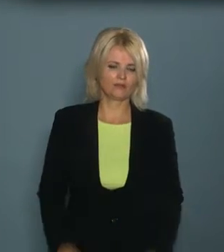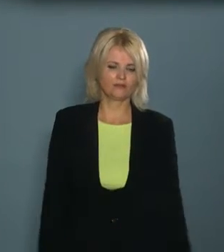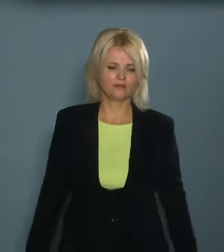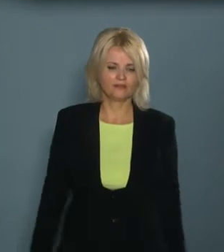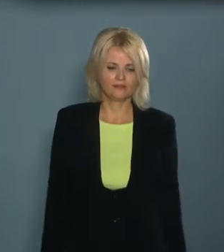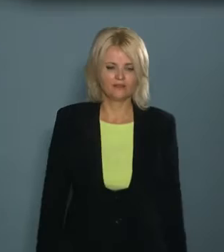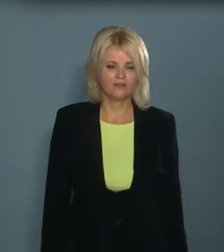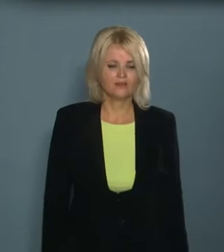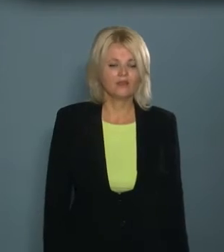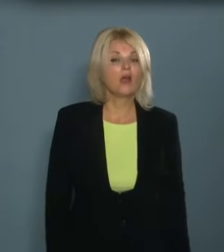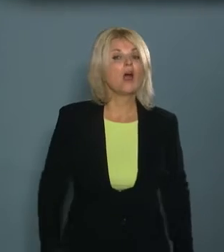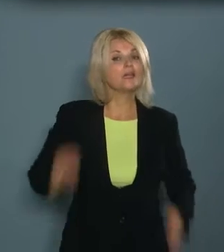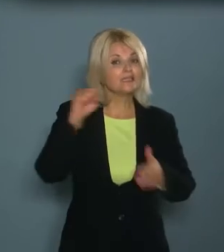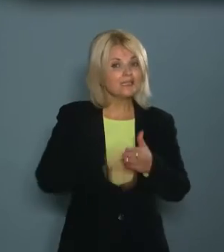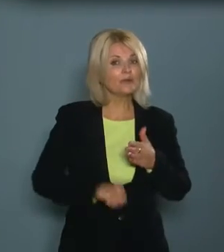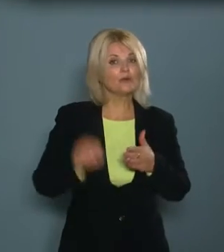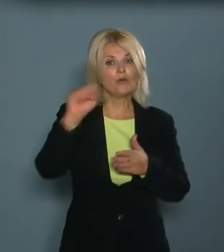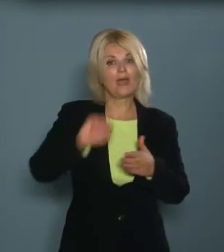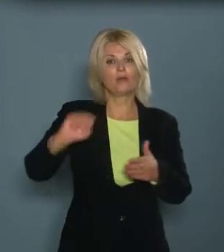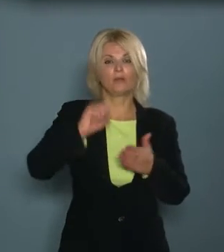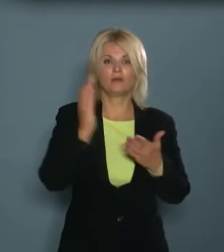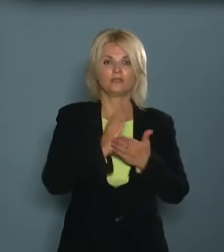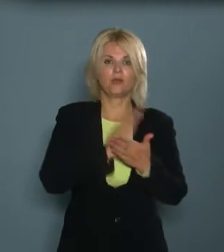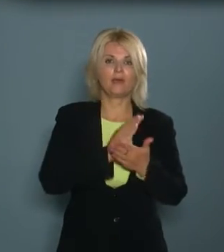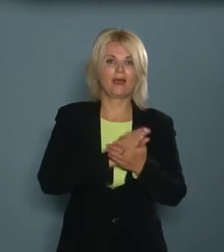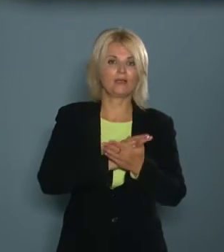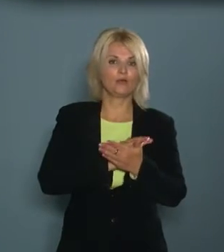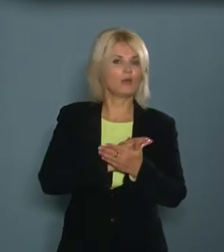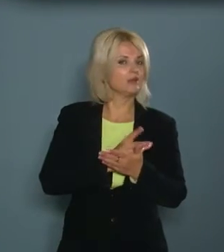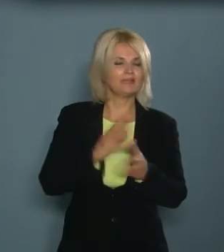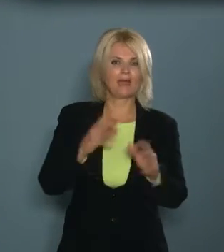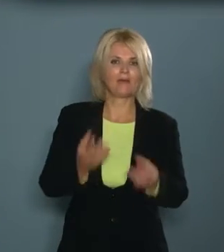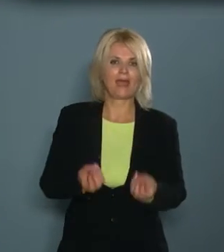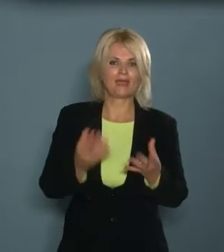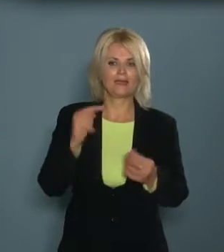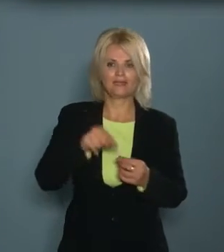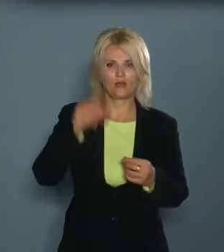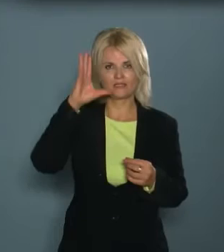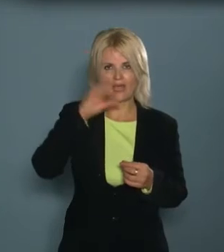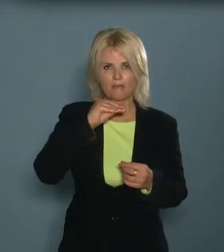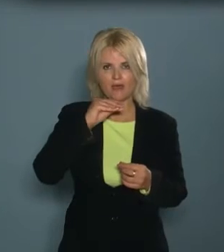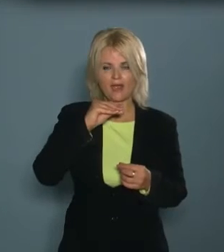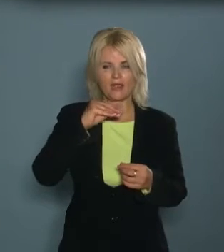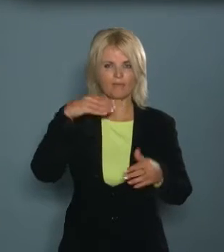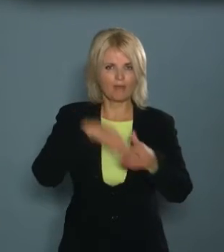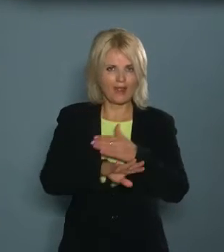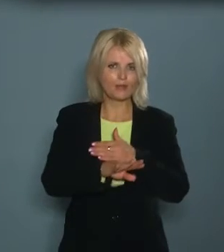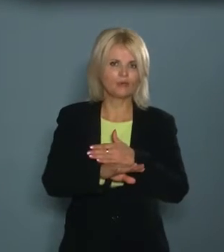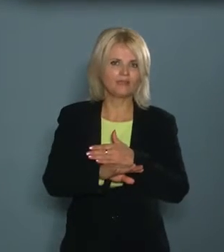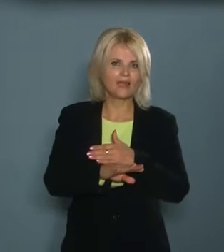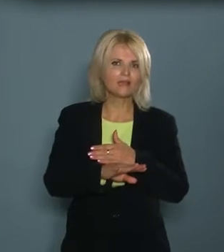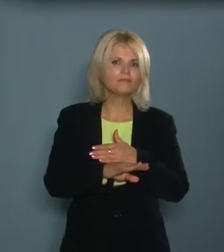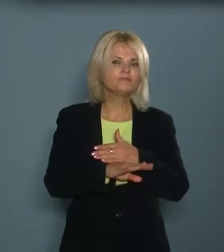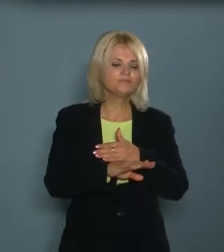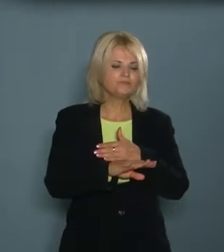Nem hallom a nevetést. Tehát a szigorú európai szabályok nem teszik lehetővé, hogy ezek az emberek, ezek a menekültek, még